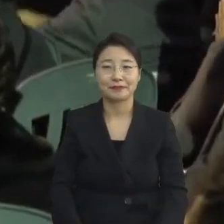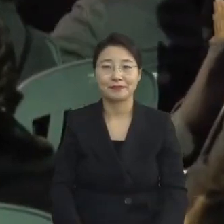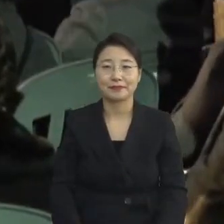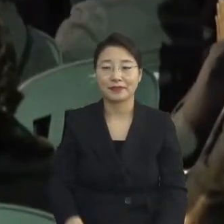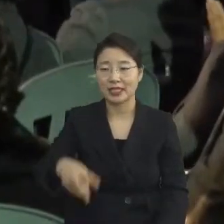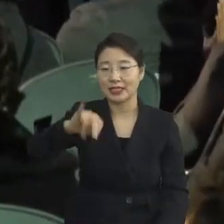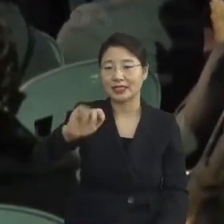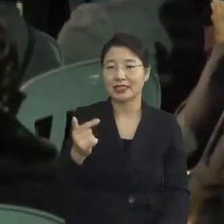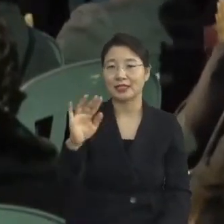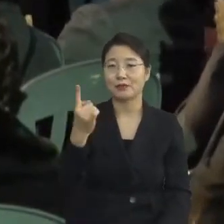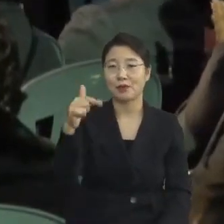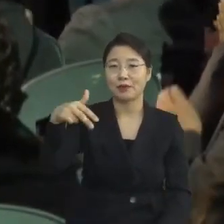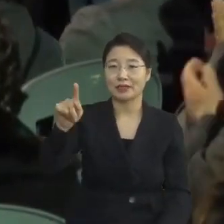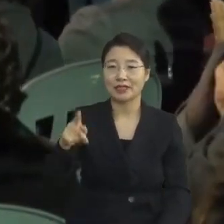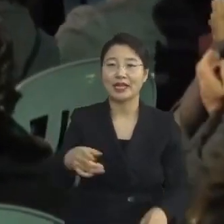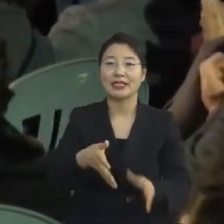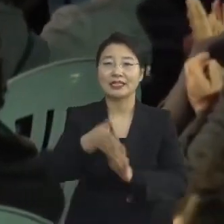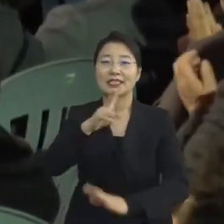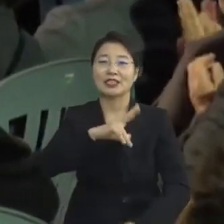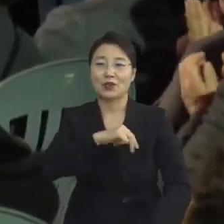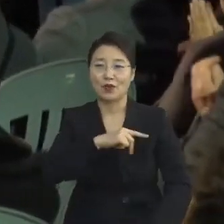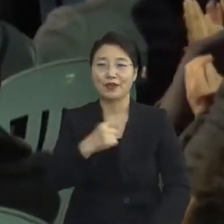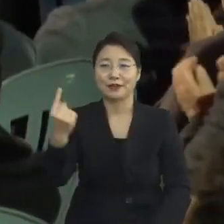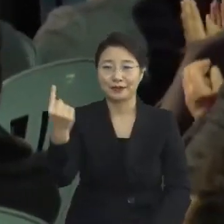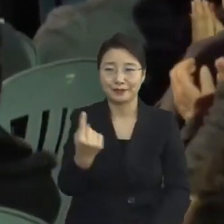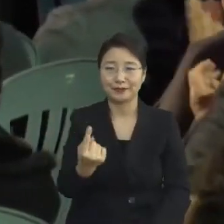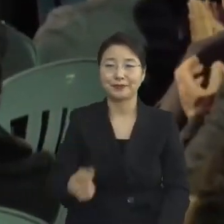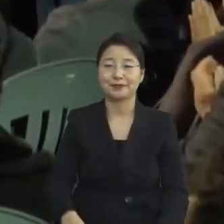신복자 시의원님 참석하셨습니다.